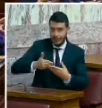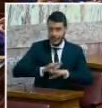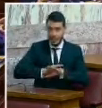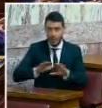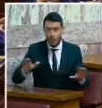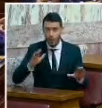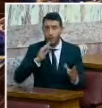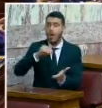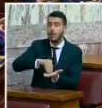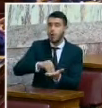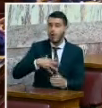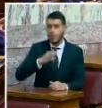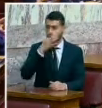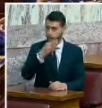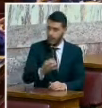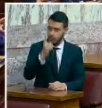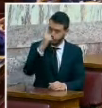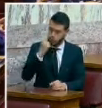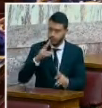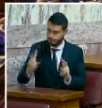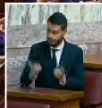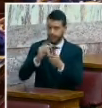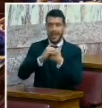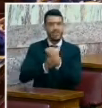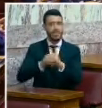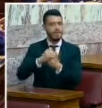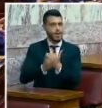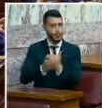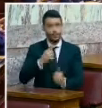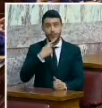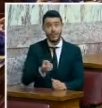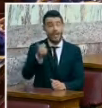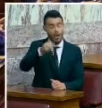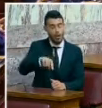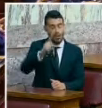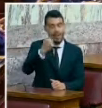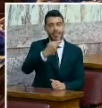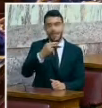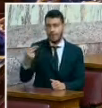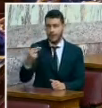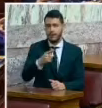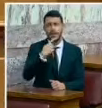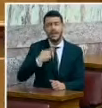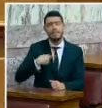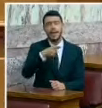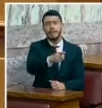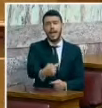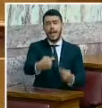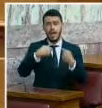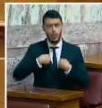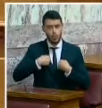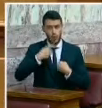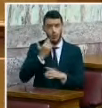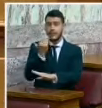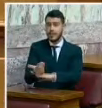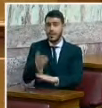βρήκα ενδιαφέρον. Είπατε άλλο ένα ψέμα, κύριε Τσίπρα. Είπατε ότι εγώ ζητώ από τους